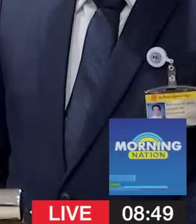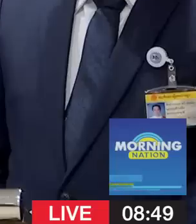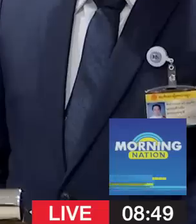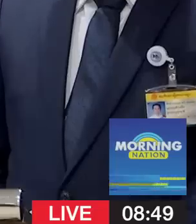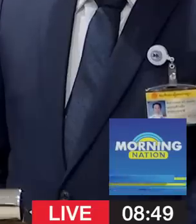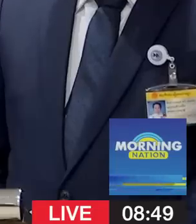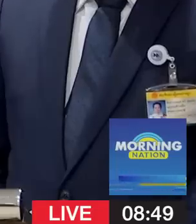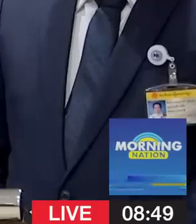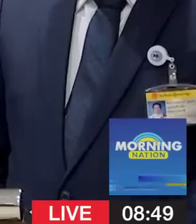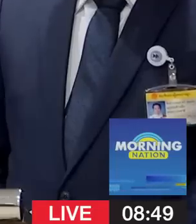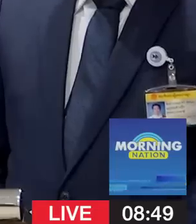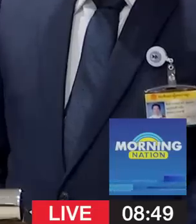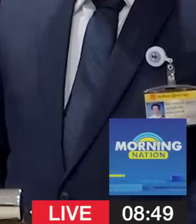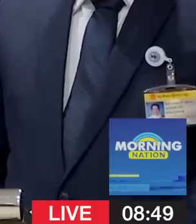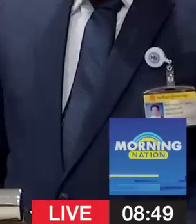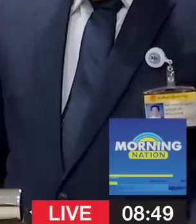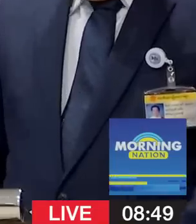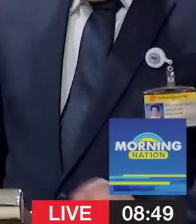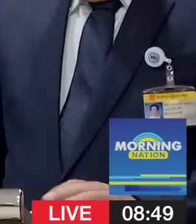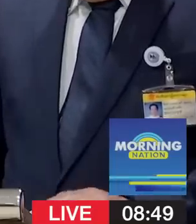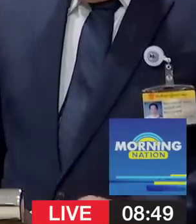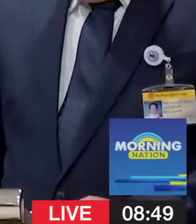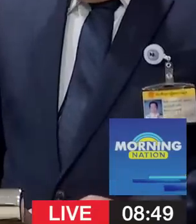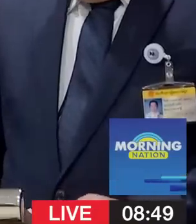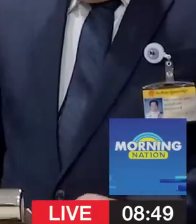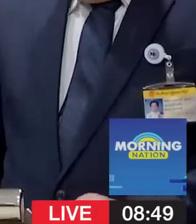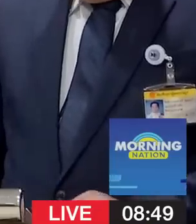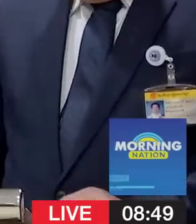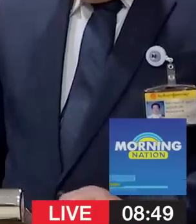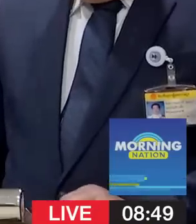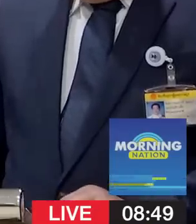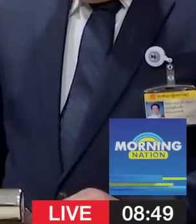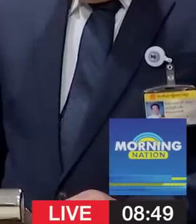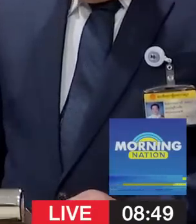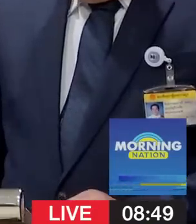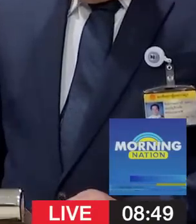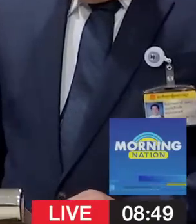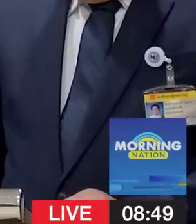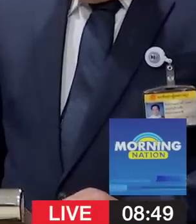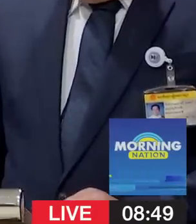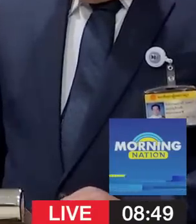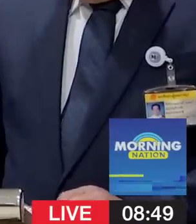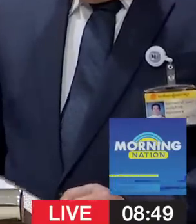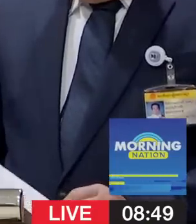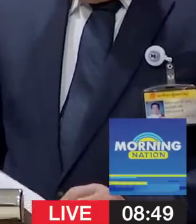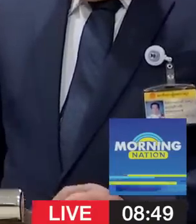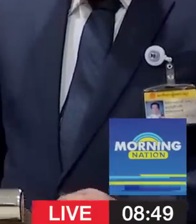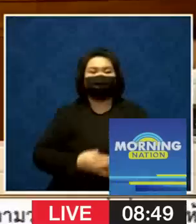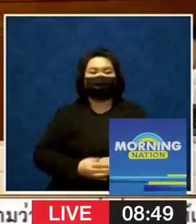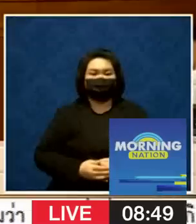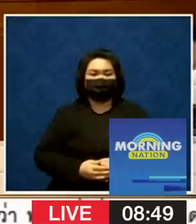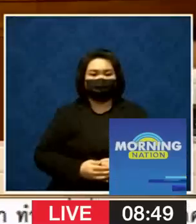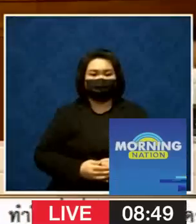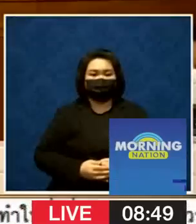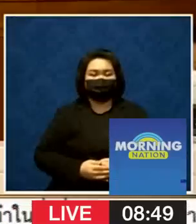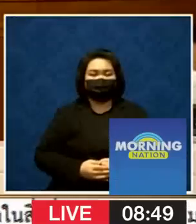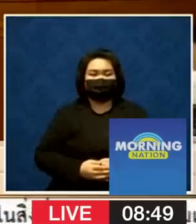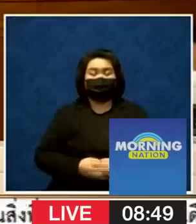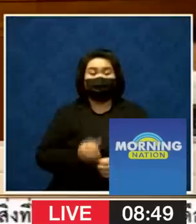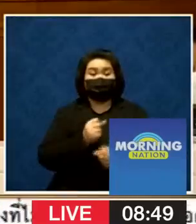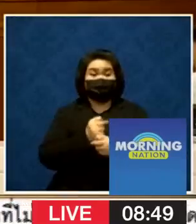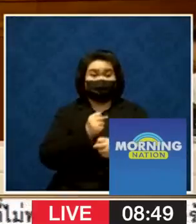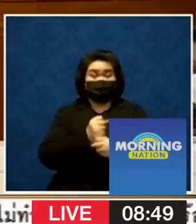ากฝั่งของภูมิใจไทยเองนะครับก็ออกมาตอบโต้แล้วว่าเรื่องนี้เป็นเรื่องเก่าก็เคยชี้แจงไปหมดแล้วเป็นการดิสเครดิตกันหรือเปล่าอ่ะ